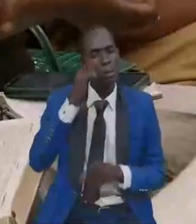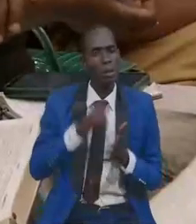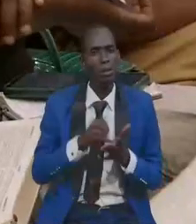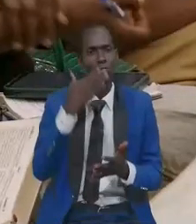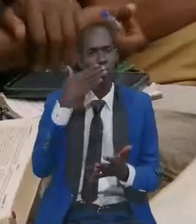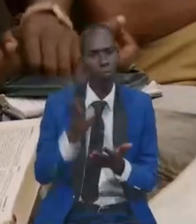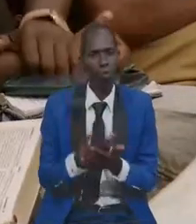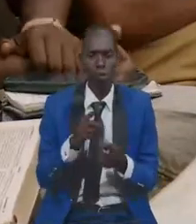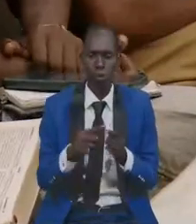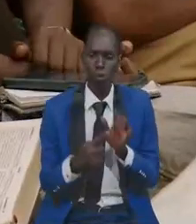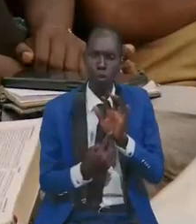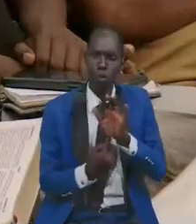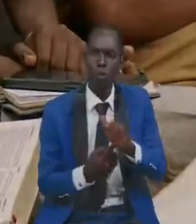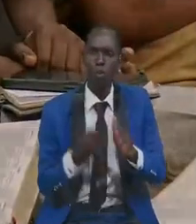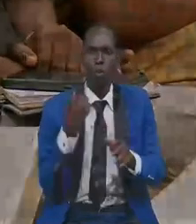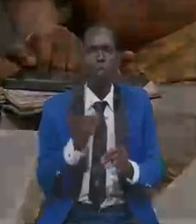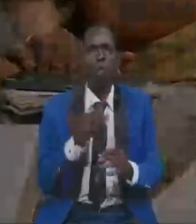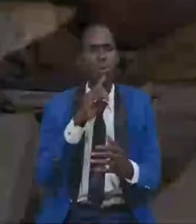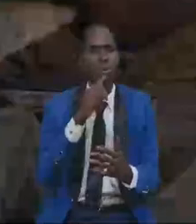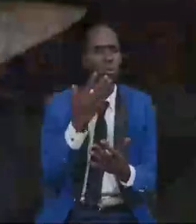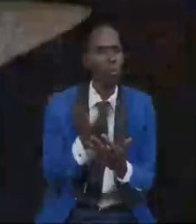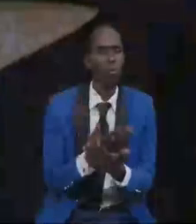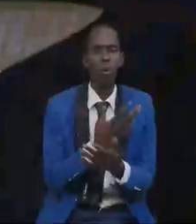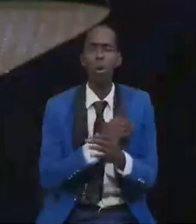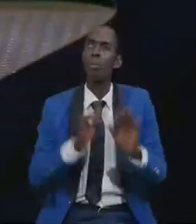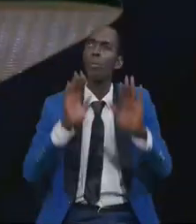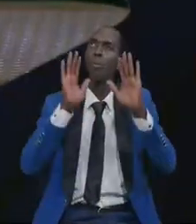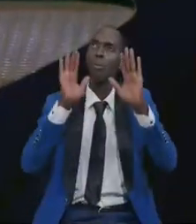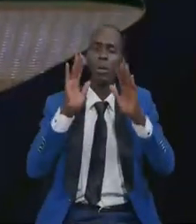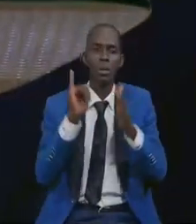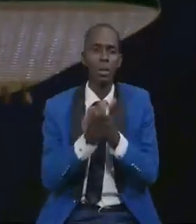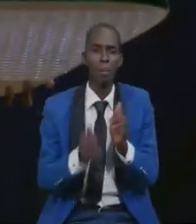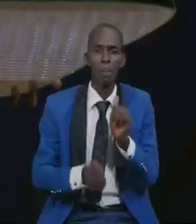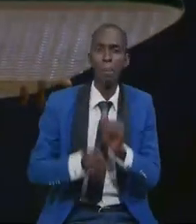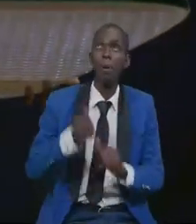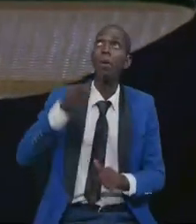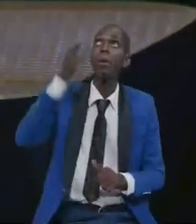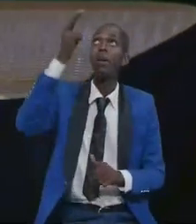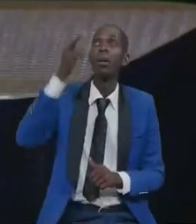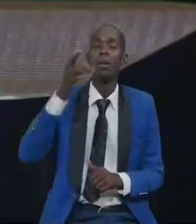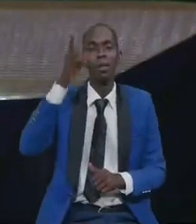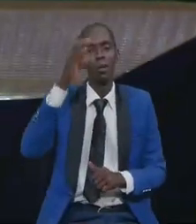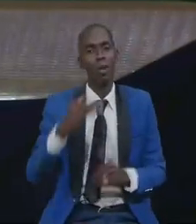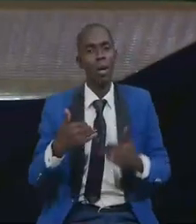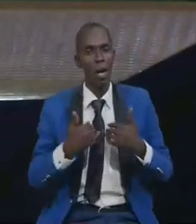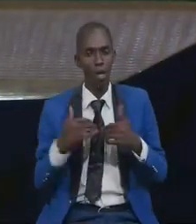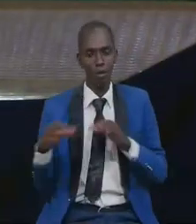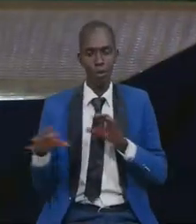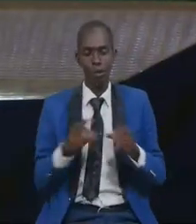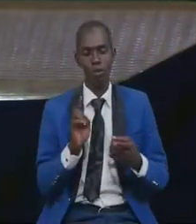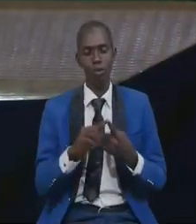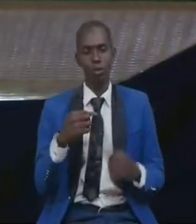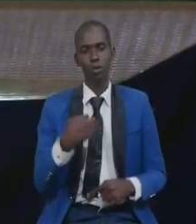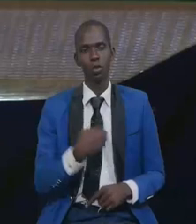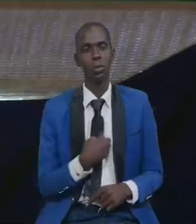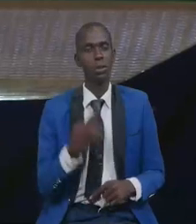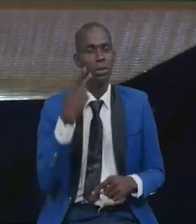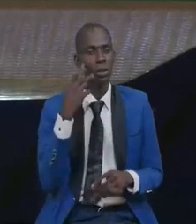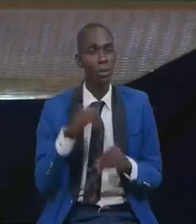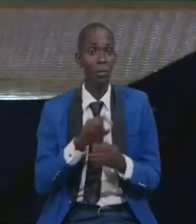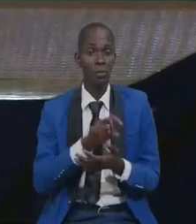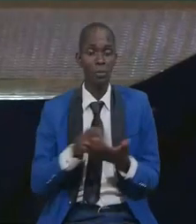signes et les prodiges que le Dieu suprême a opérés à mon égard. Et le verset 3, il dit que ces signes sont